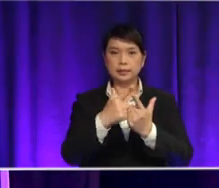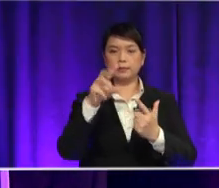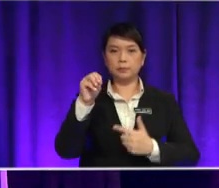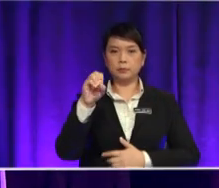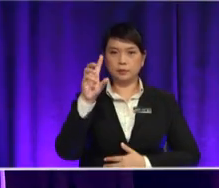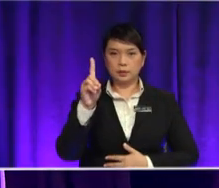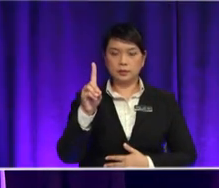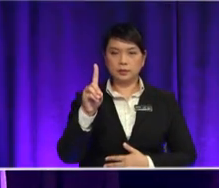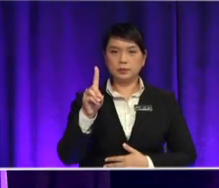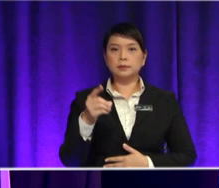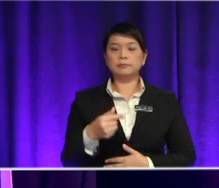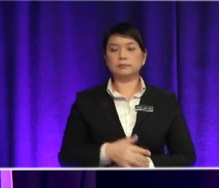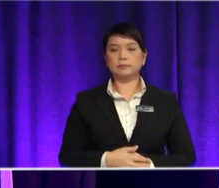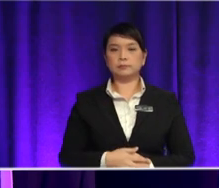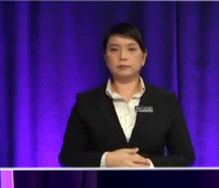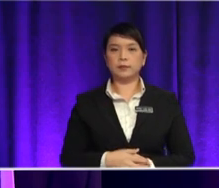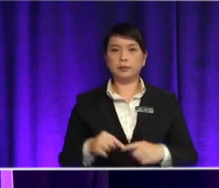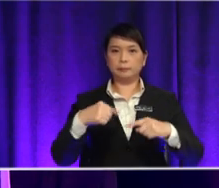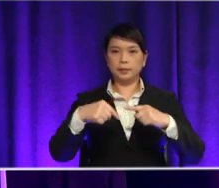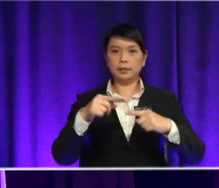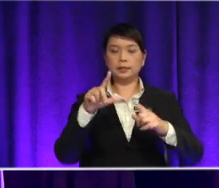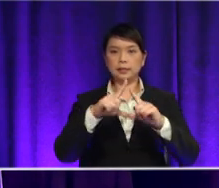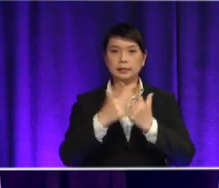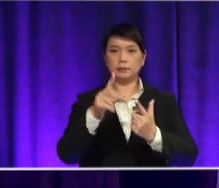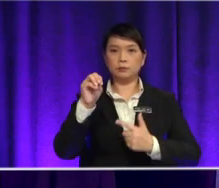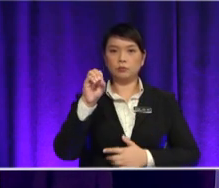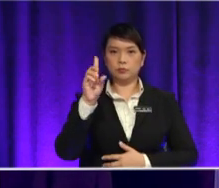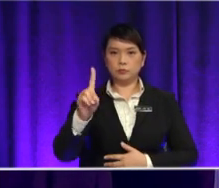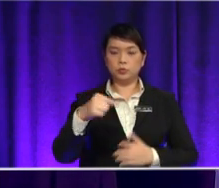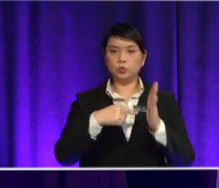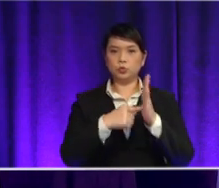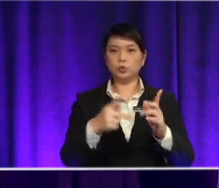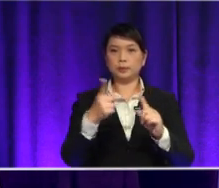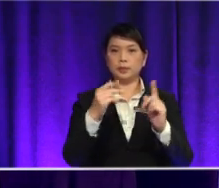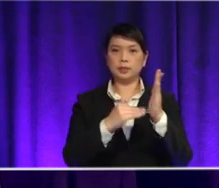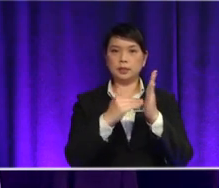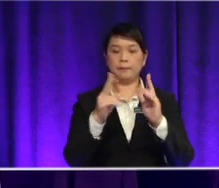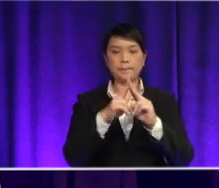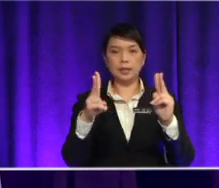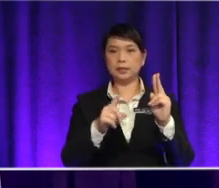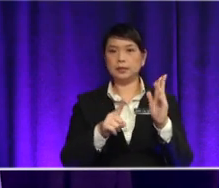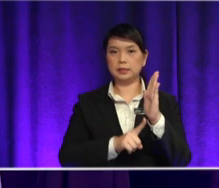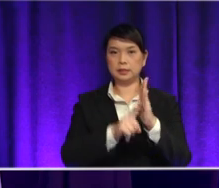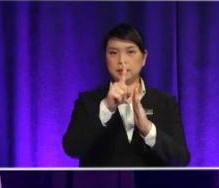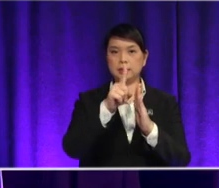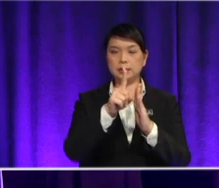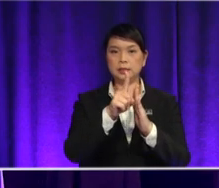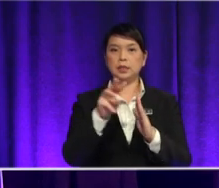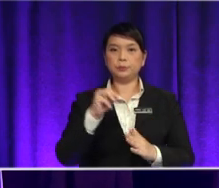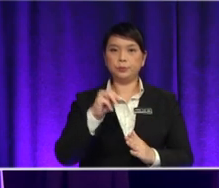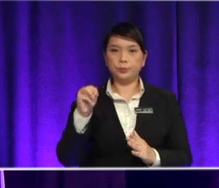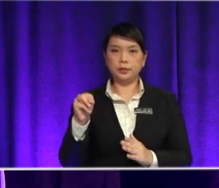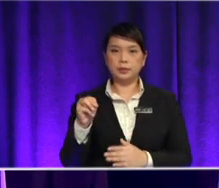belajar masa menengah rendah. Bila kelas mood merujuk kepada kekerapan yang paling tinggi. Murid baik saya ni lihat